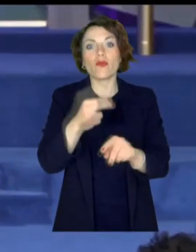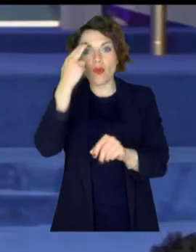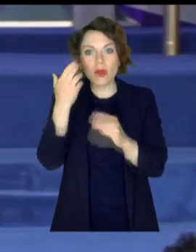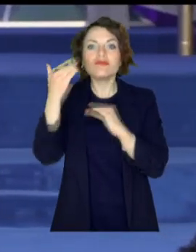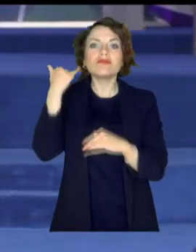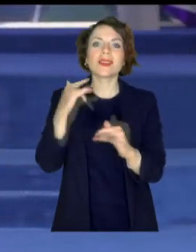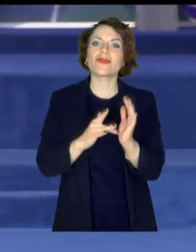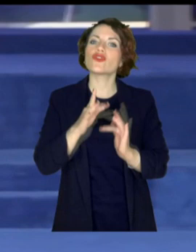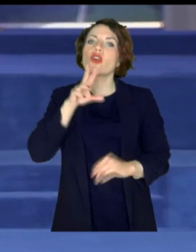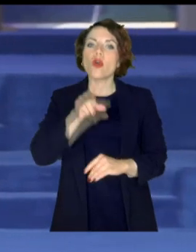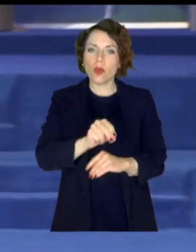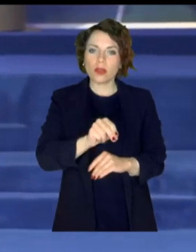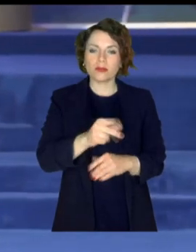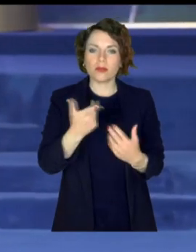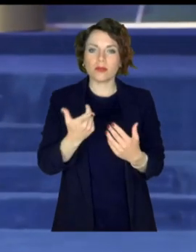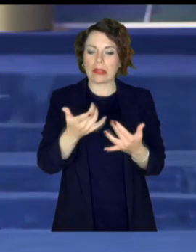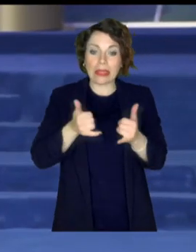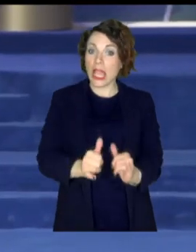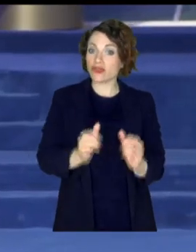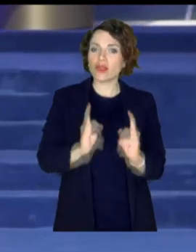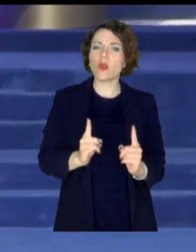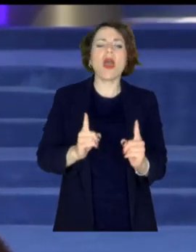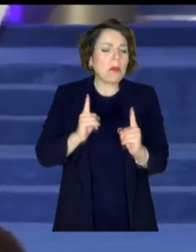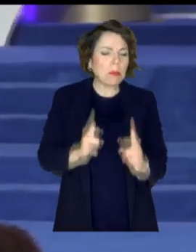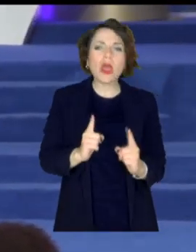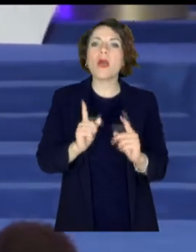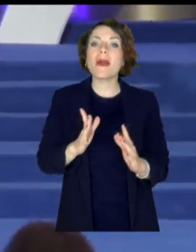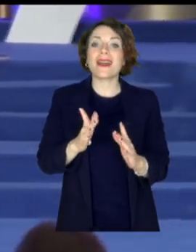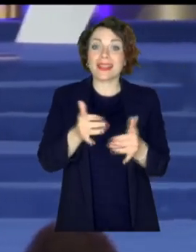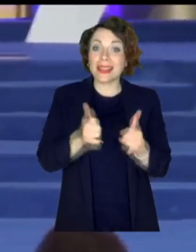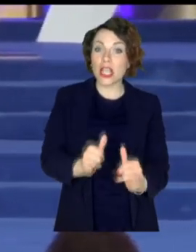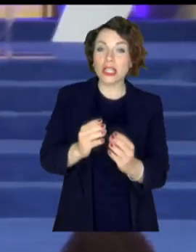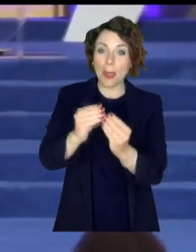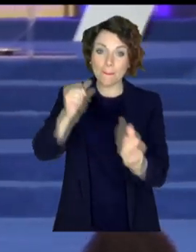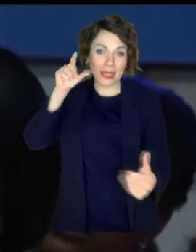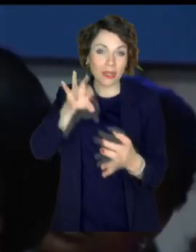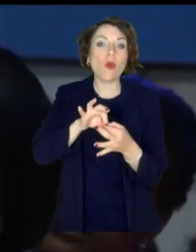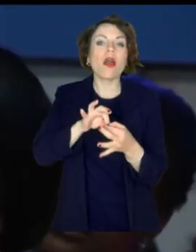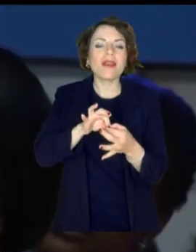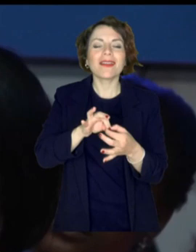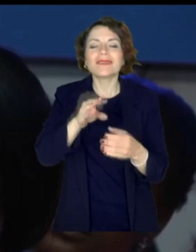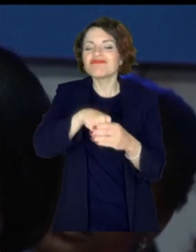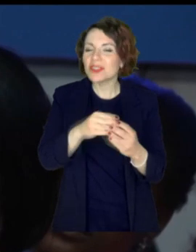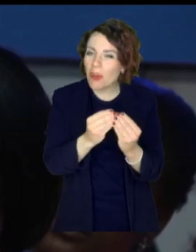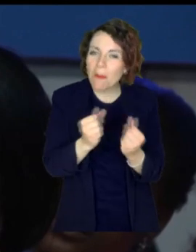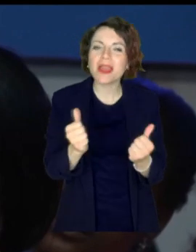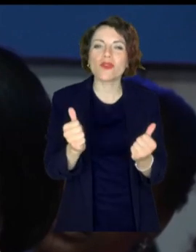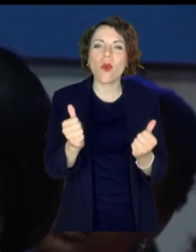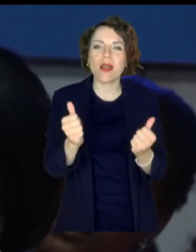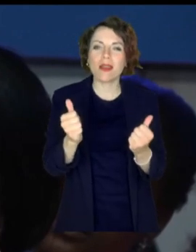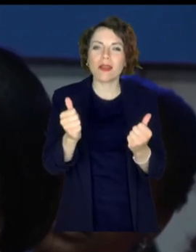Gesù ha detto, quel che è nato dalla carne è carne, e quel che è nato dallo spirito è spirito.